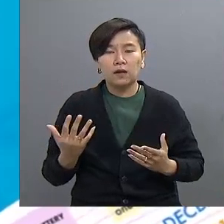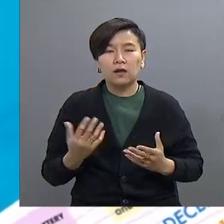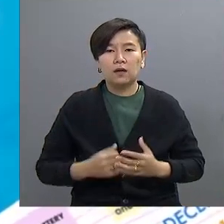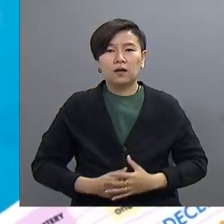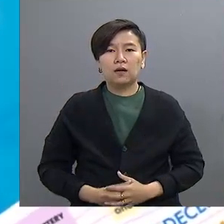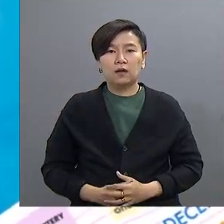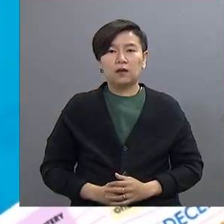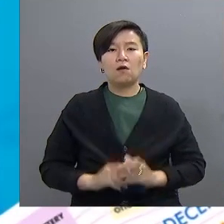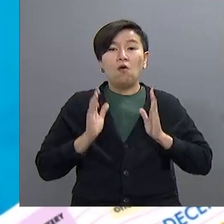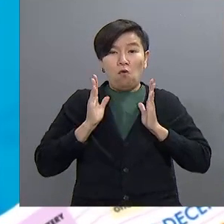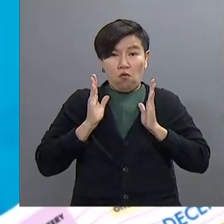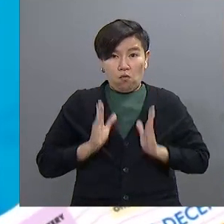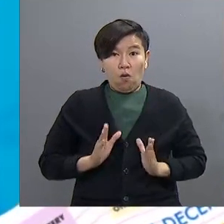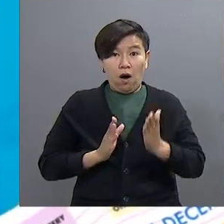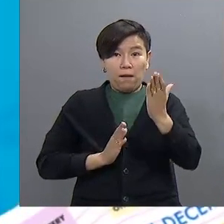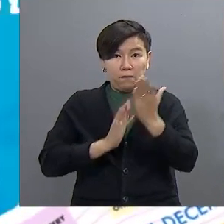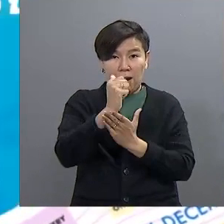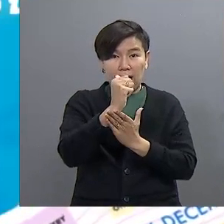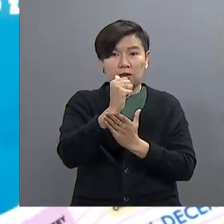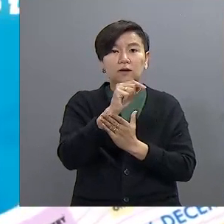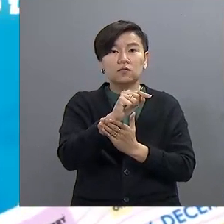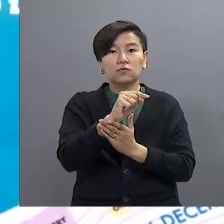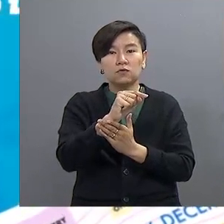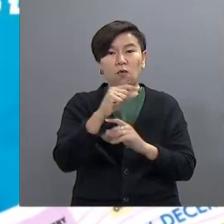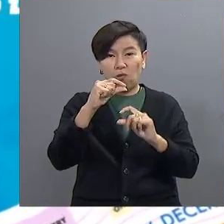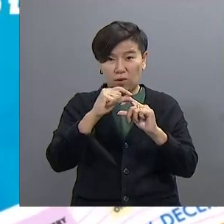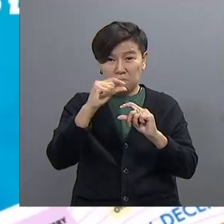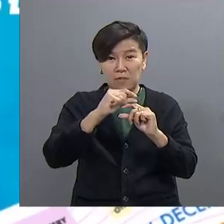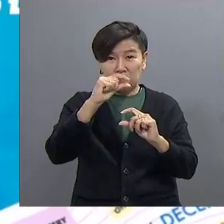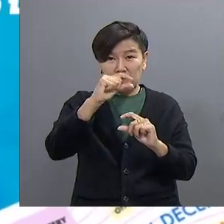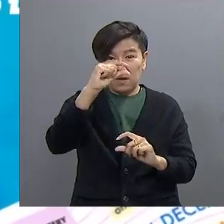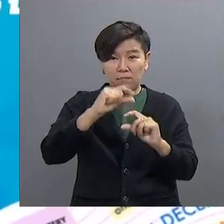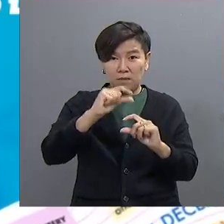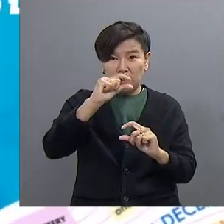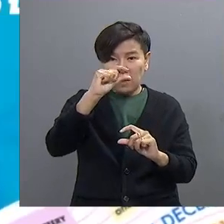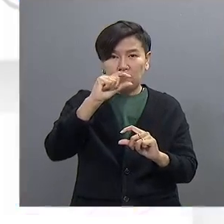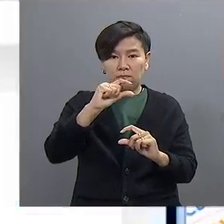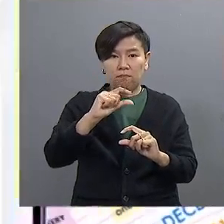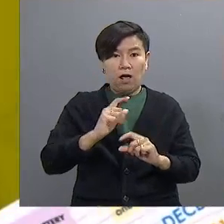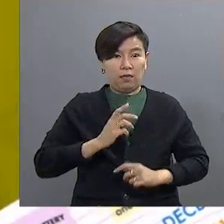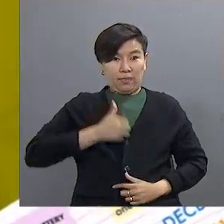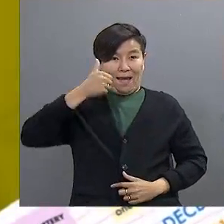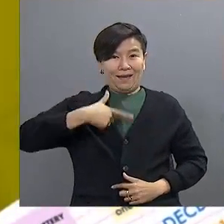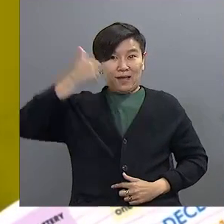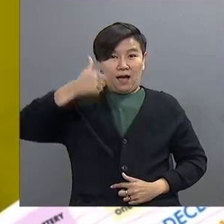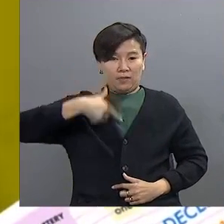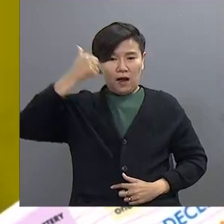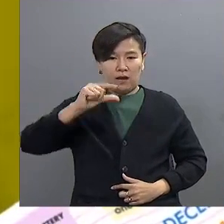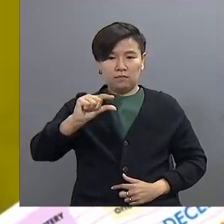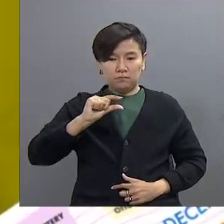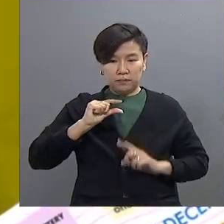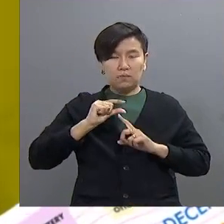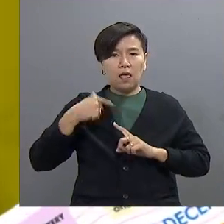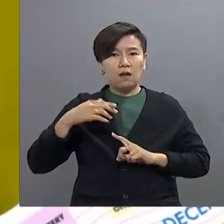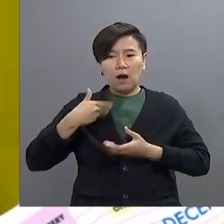าสลากเนี่ยค่ะแล้วเอามาขายต่อในราคาที่แพงเนี่ยค่ะจะแก้ไขปัญห